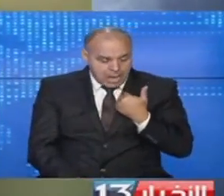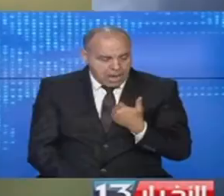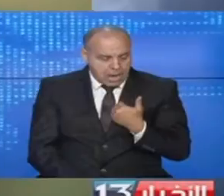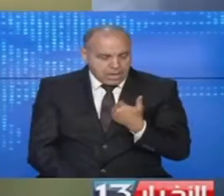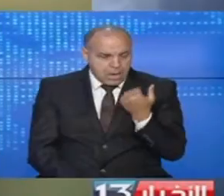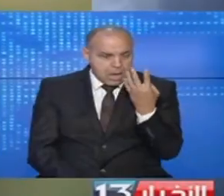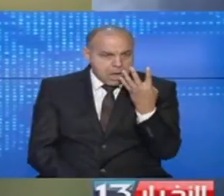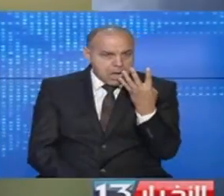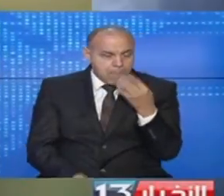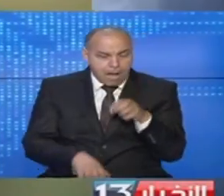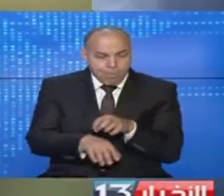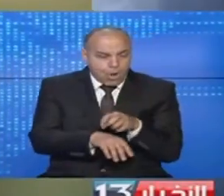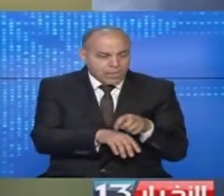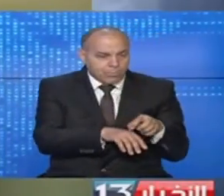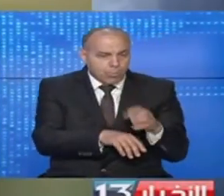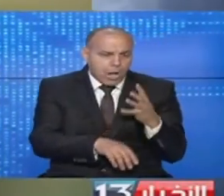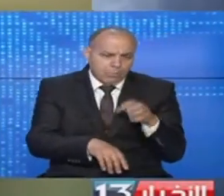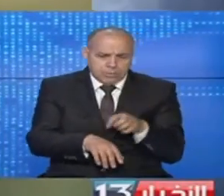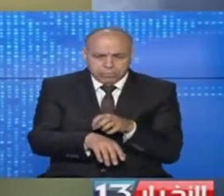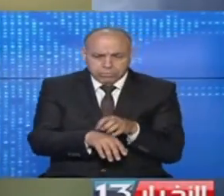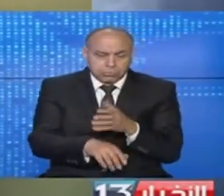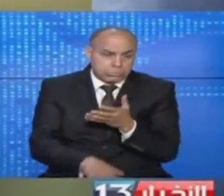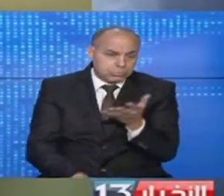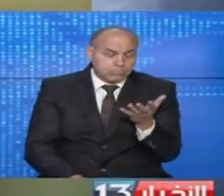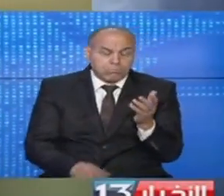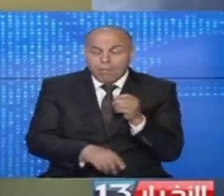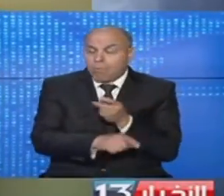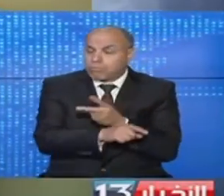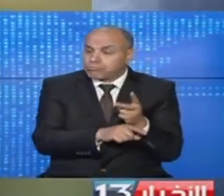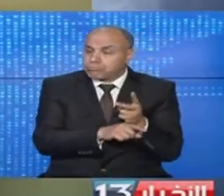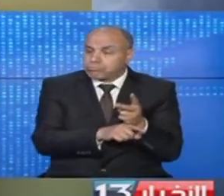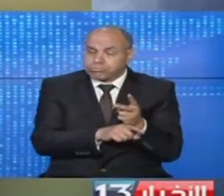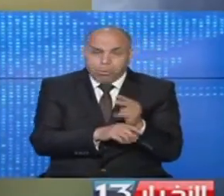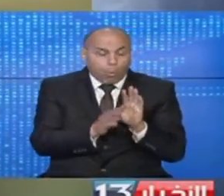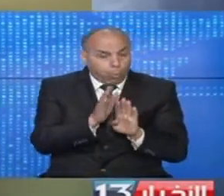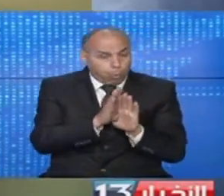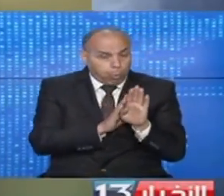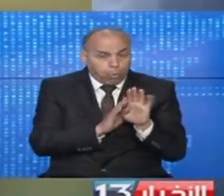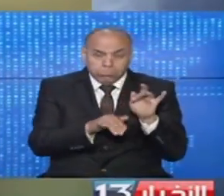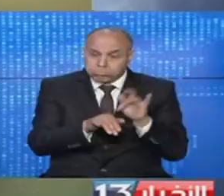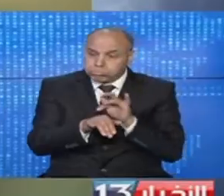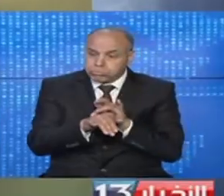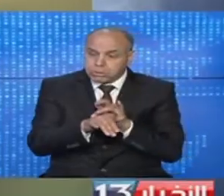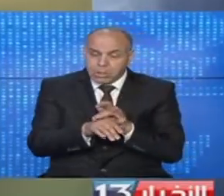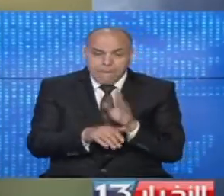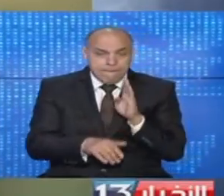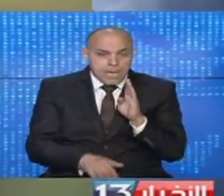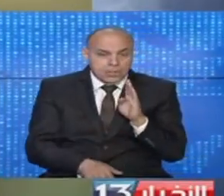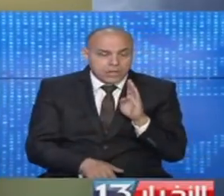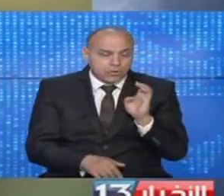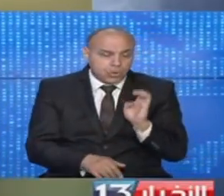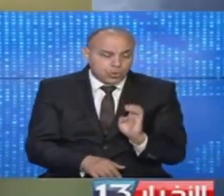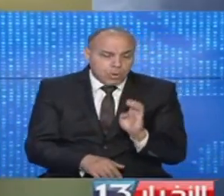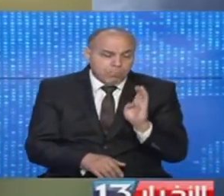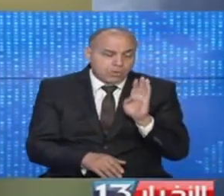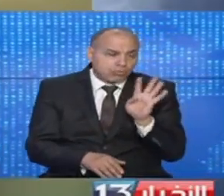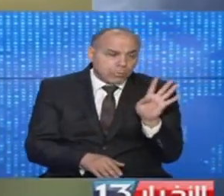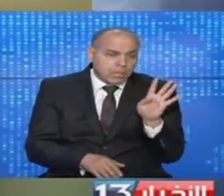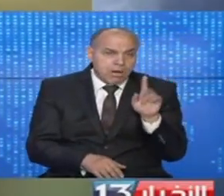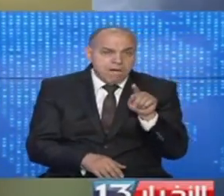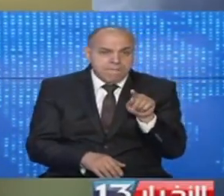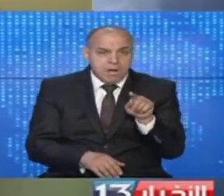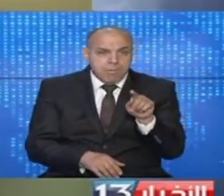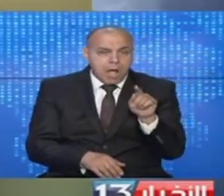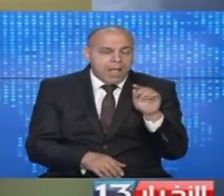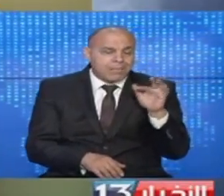توا 4 معتمديات ولا 5 نيفو دالرت عالي برشا ومرتفع اللي هما باجر جنوبية وباجر شمالية. عنا